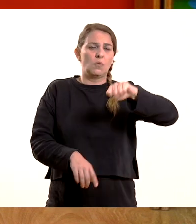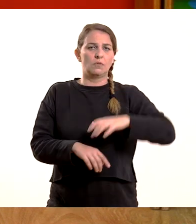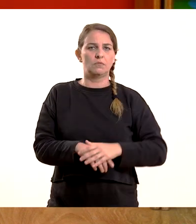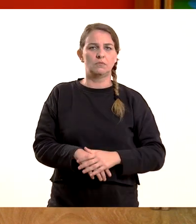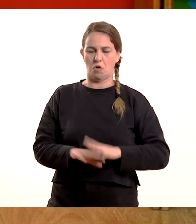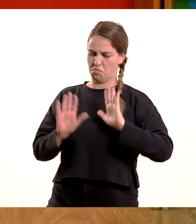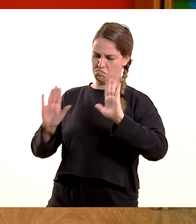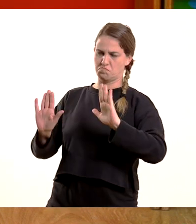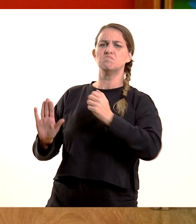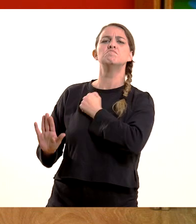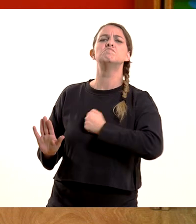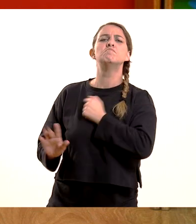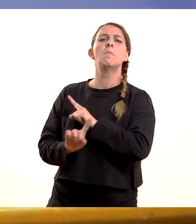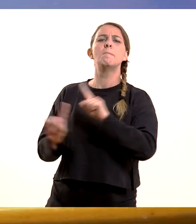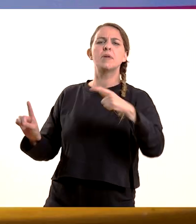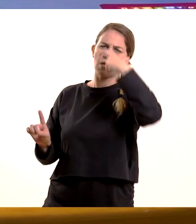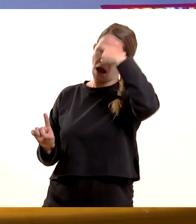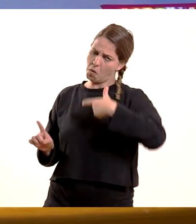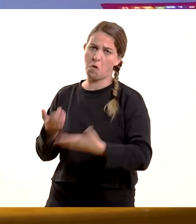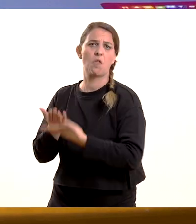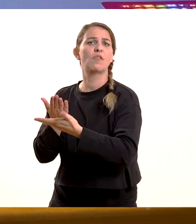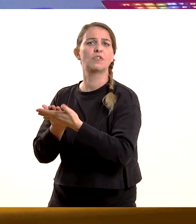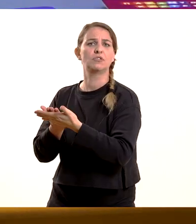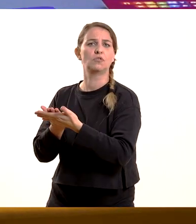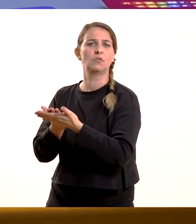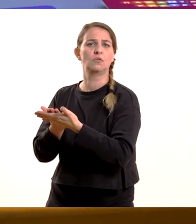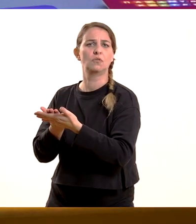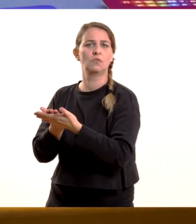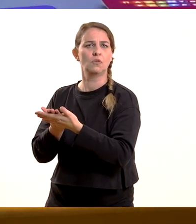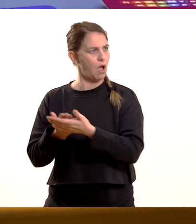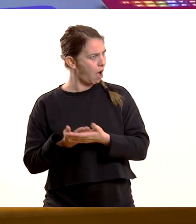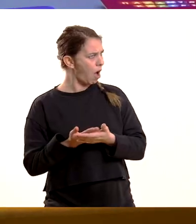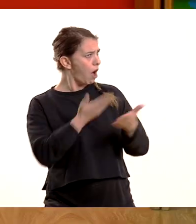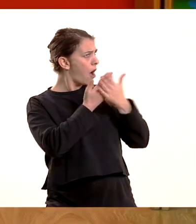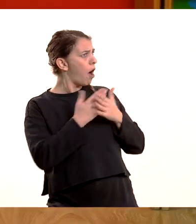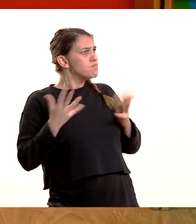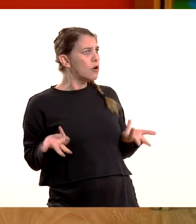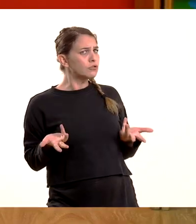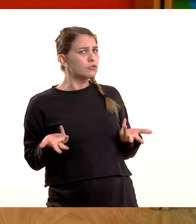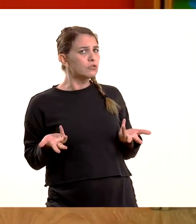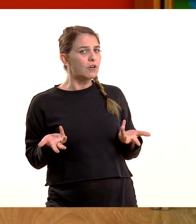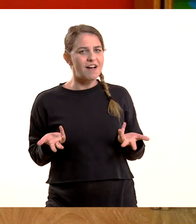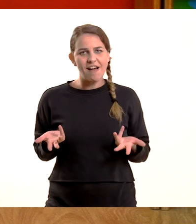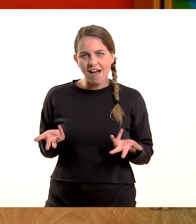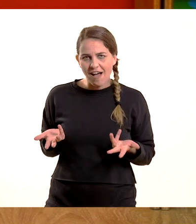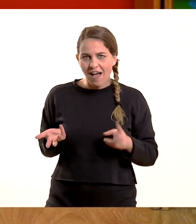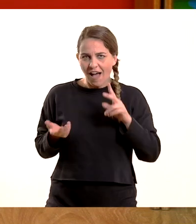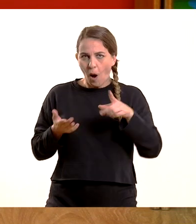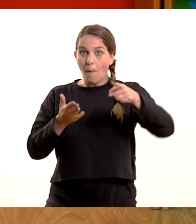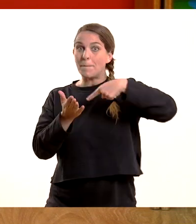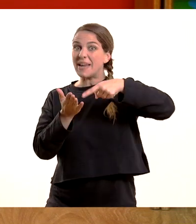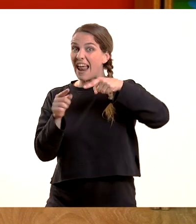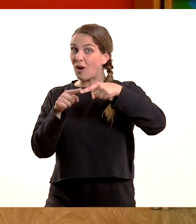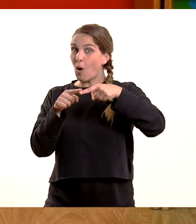«Μη στεναχωριέσαι, καλή μου, εγώ είμαι εδώ για σένα!» «Τι εννοείται?» «Το βλέπεις αυτό το μαγικό